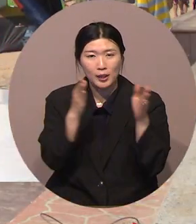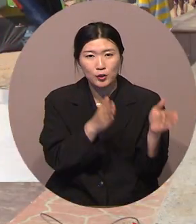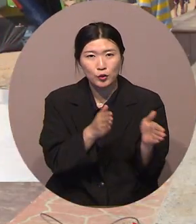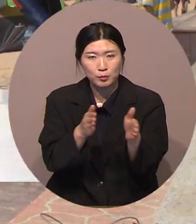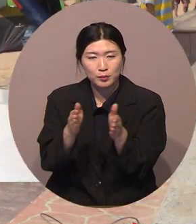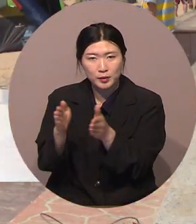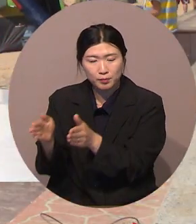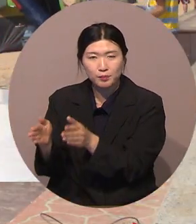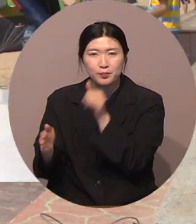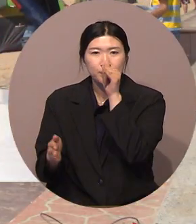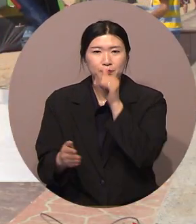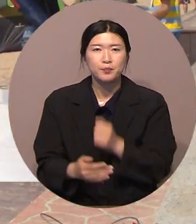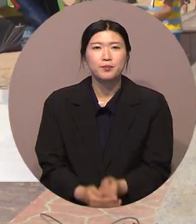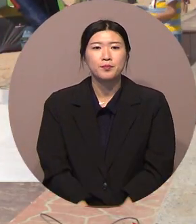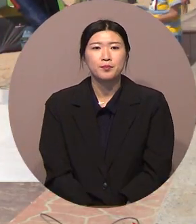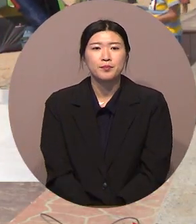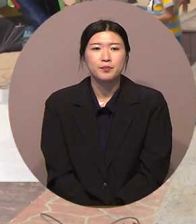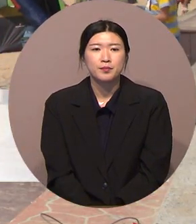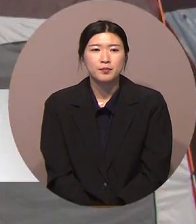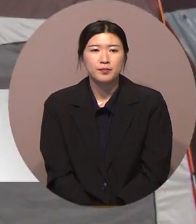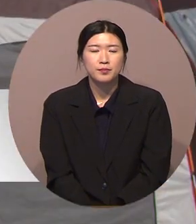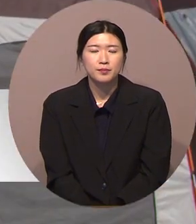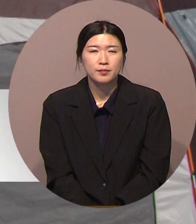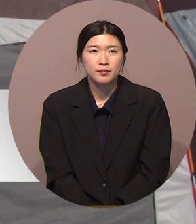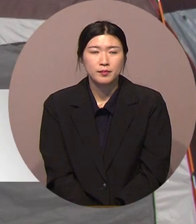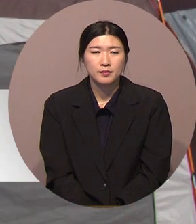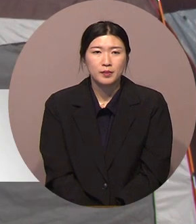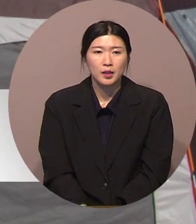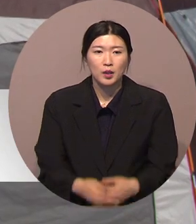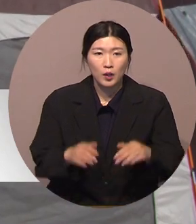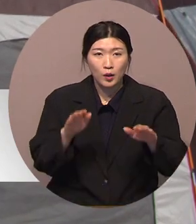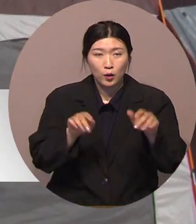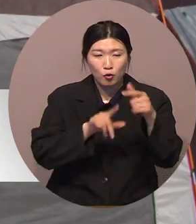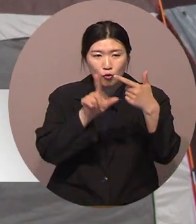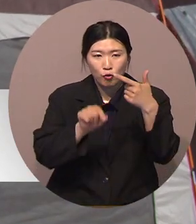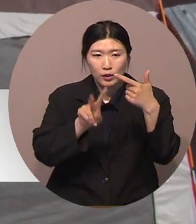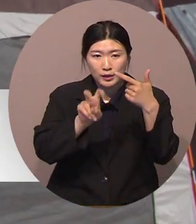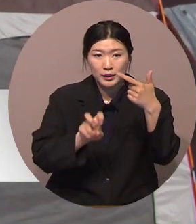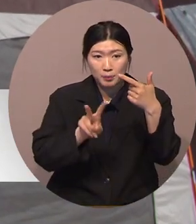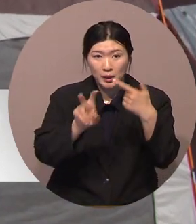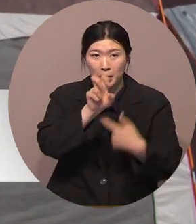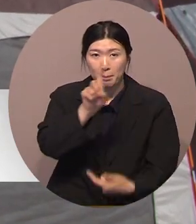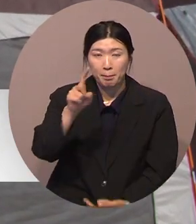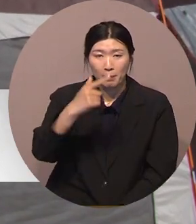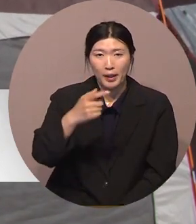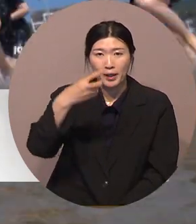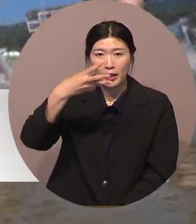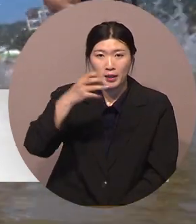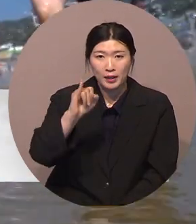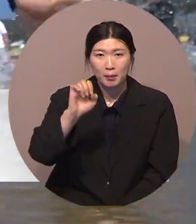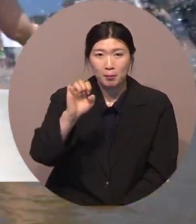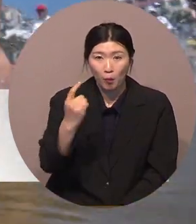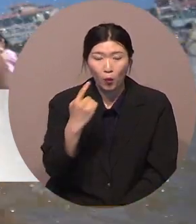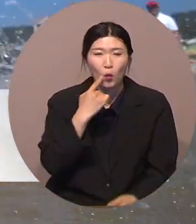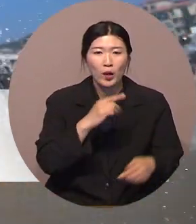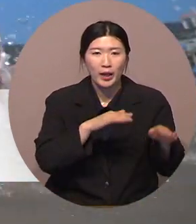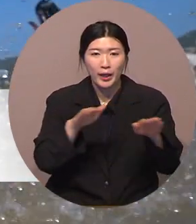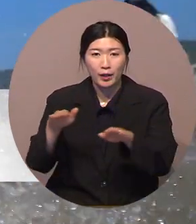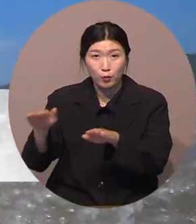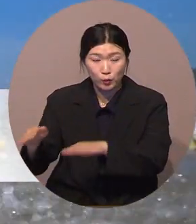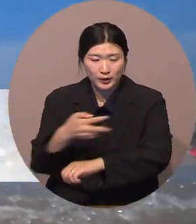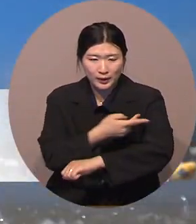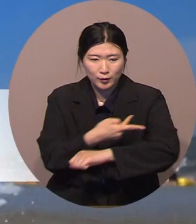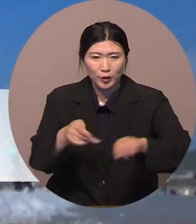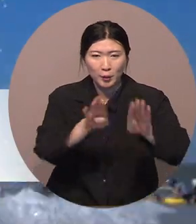본격적으로 피서객들을 맞습니다 양군은 오는 22일 말리포 해수욕장을 충남에서 가장 먼저 개장할